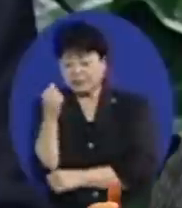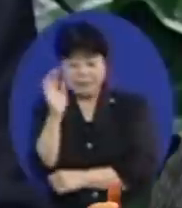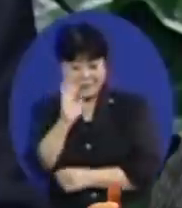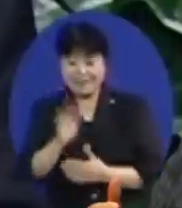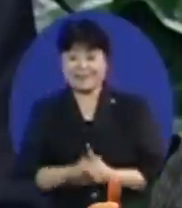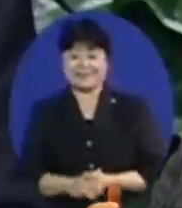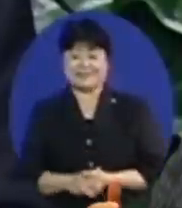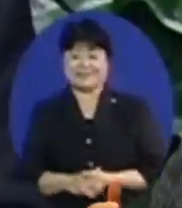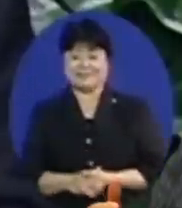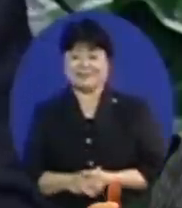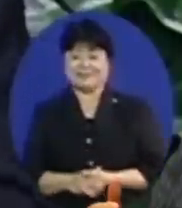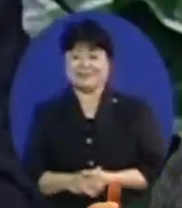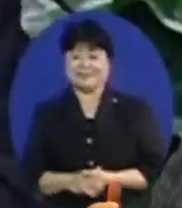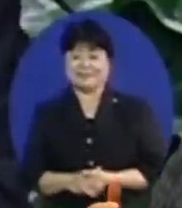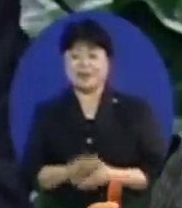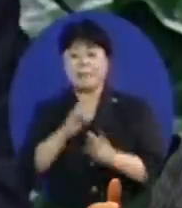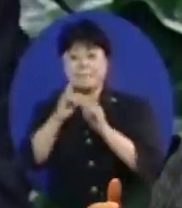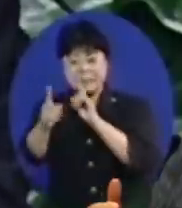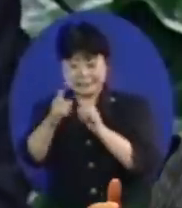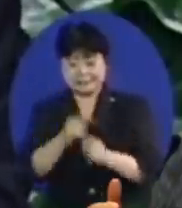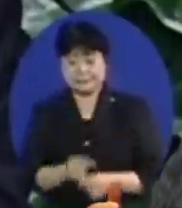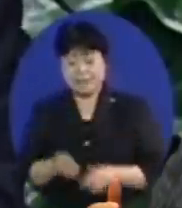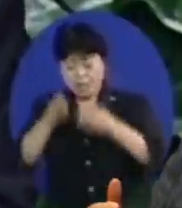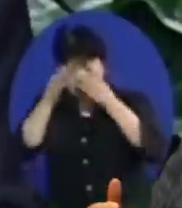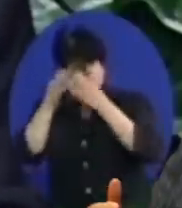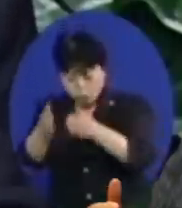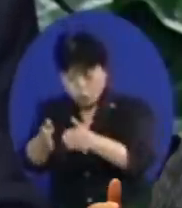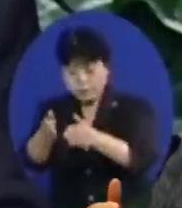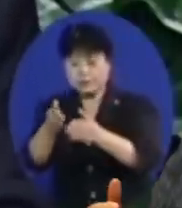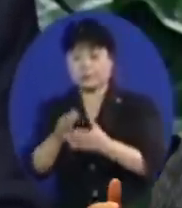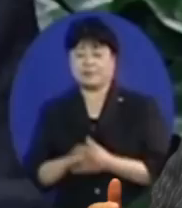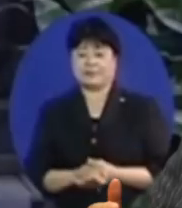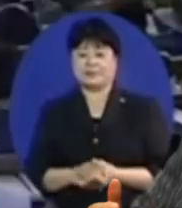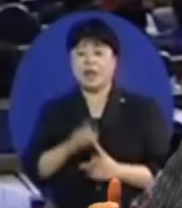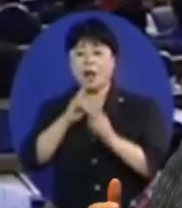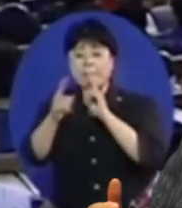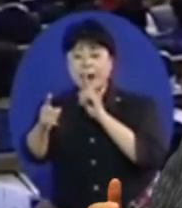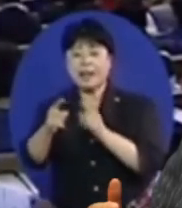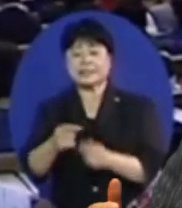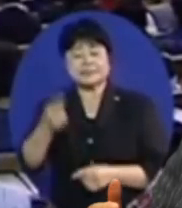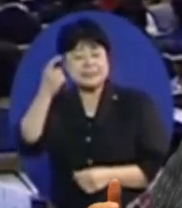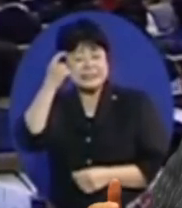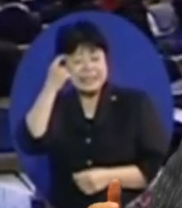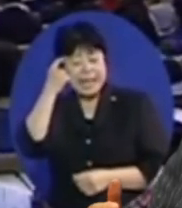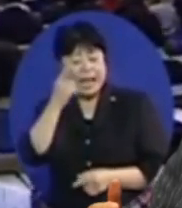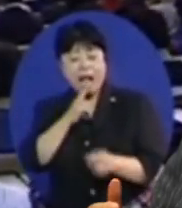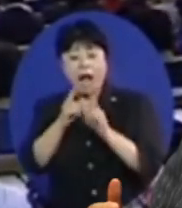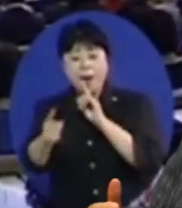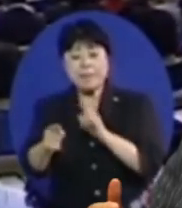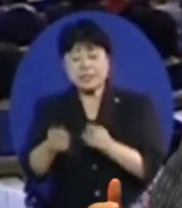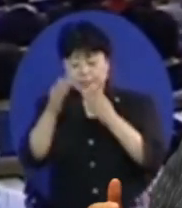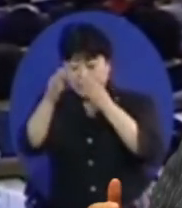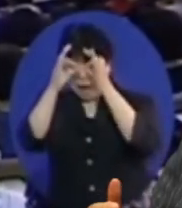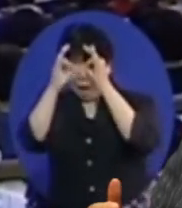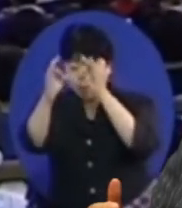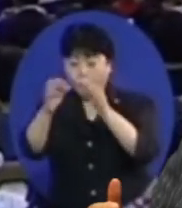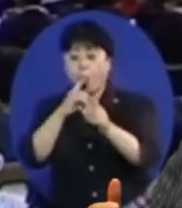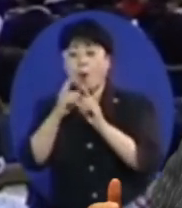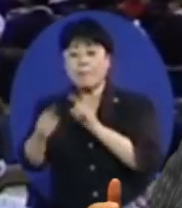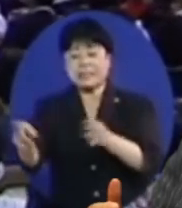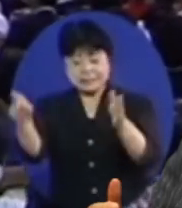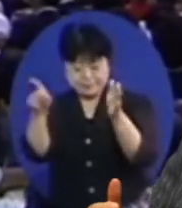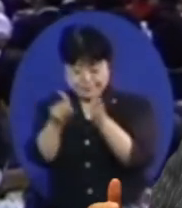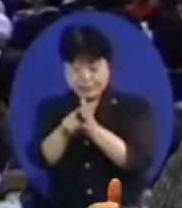것입니다. 말씀에 초점을 두십시오. 말씀을 생각하고 말씀을 바라보고 말씀을